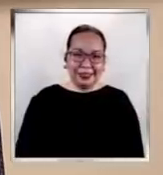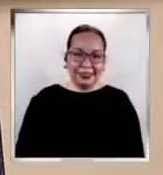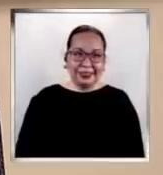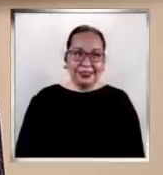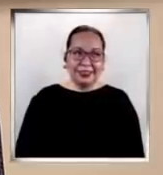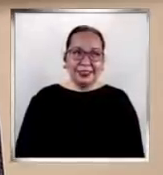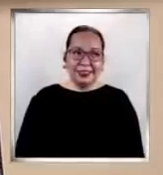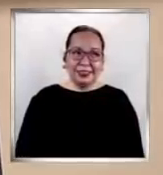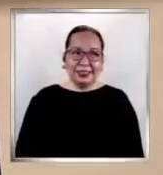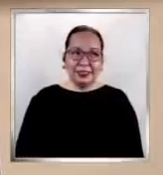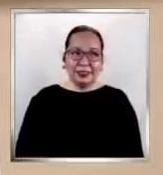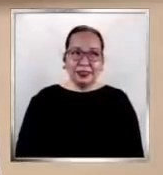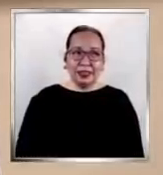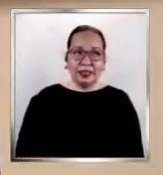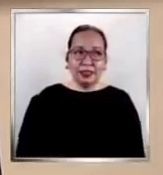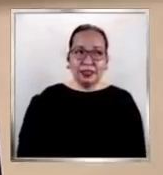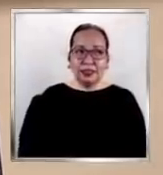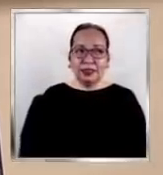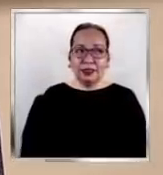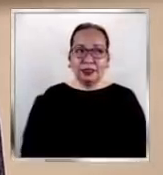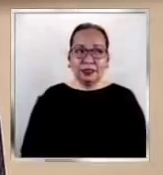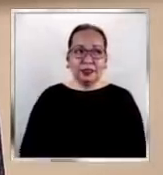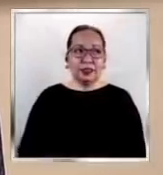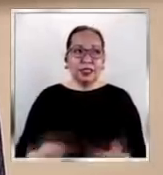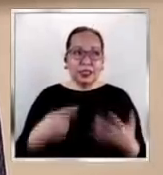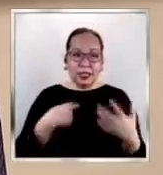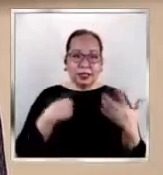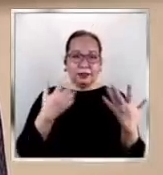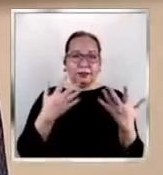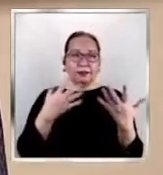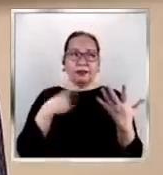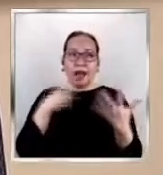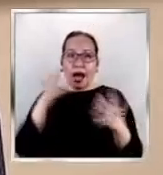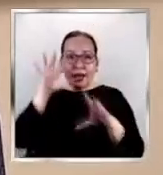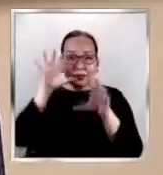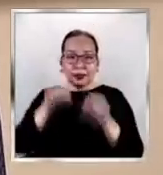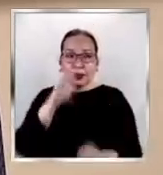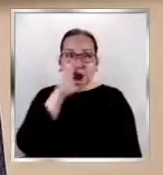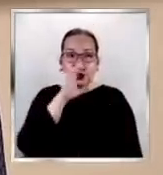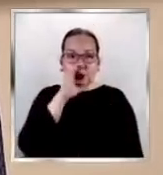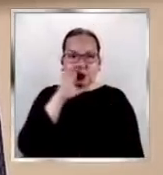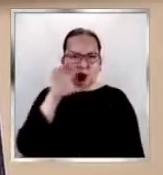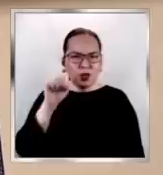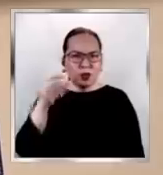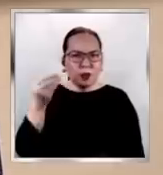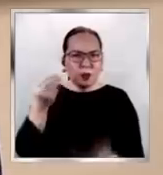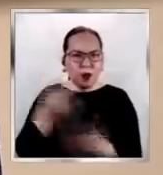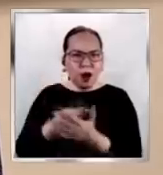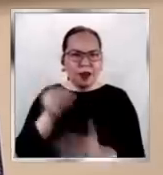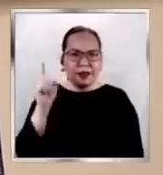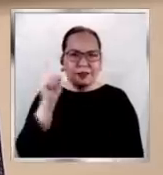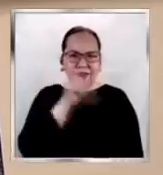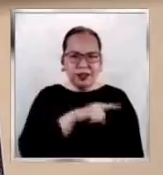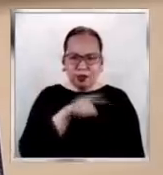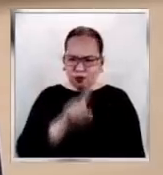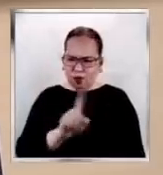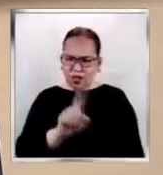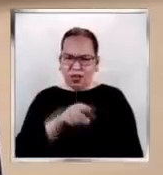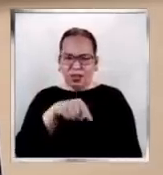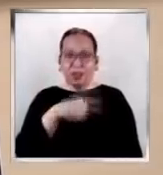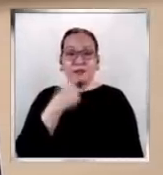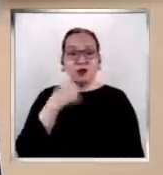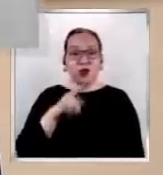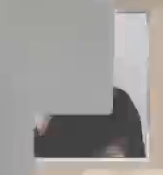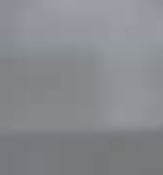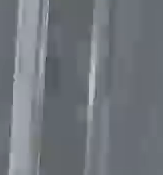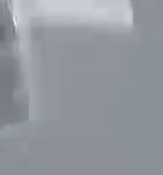Arestado sa Cebu City ang isang lalaking nahulihan ng peking pera. Ang pera gagamitin daw sa darating na eleksyon. Nakatutok si John